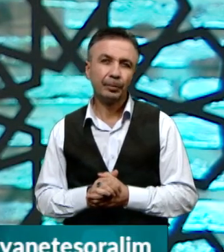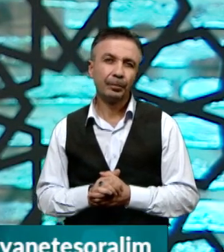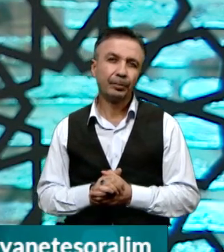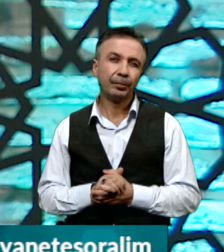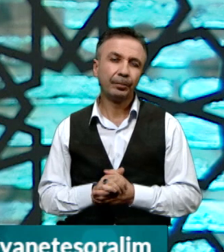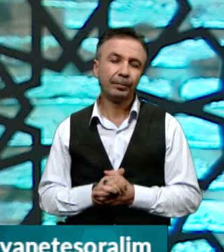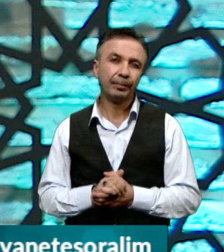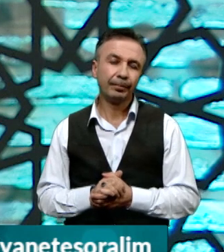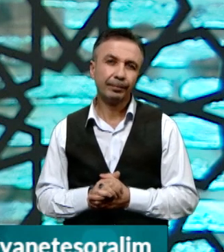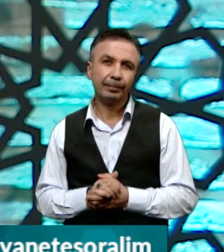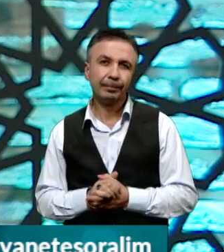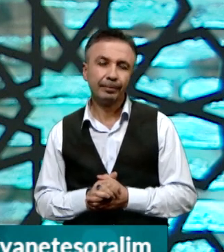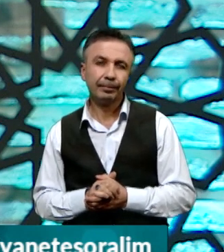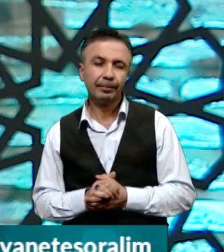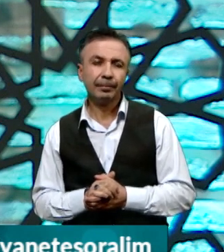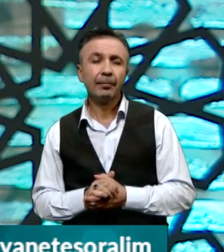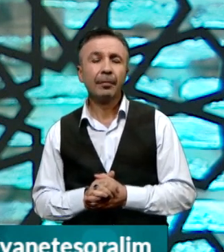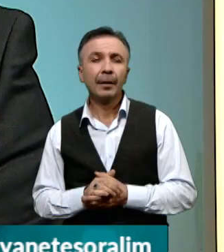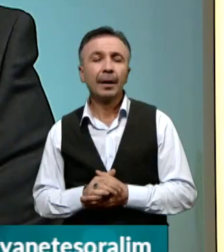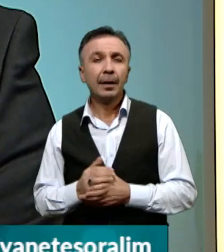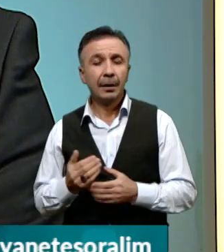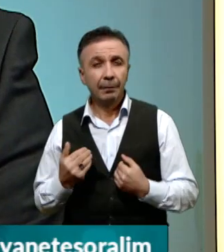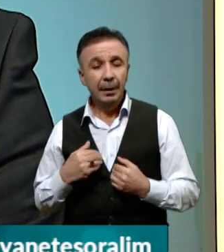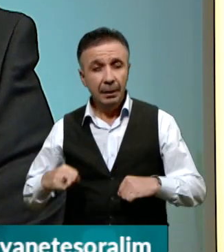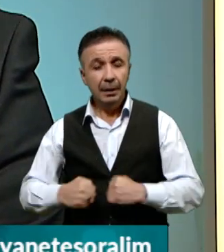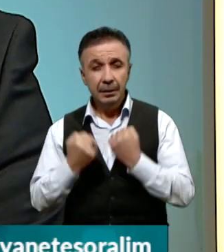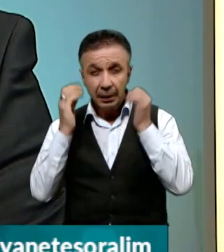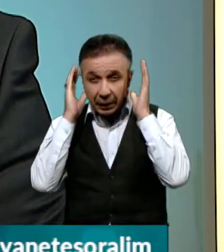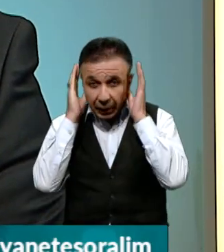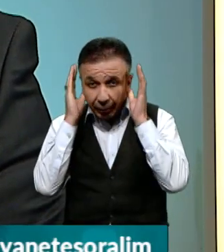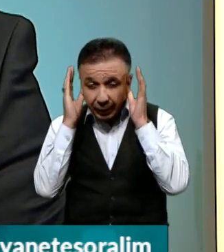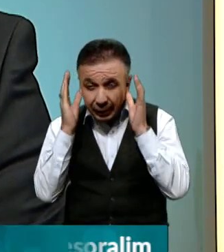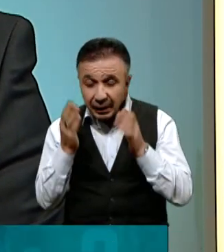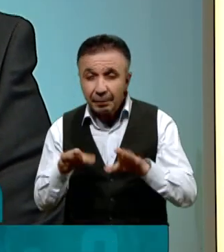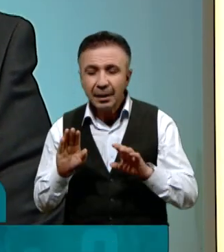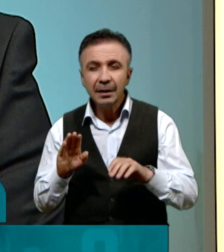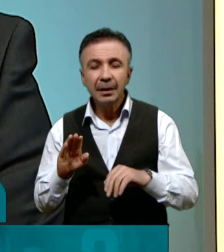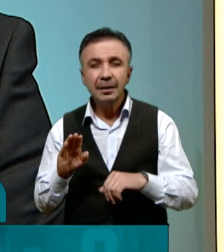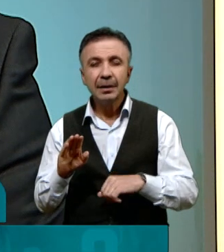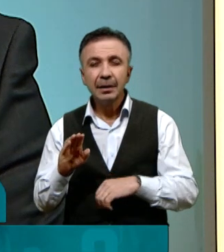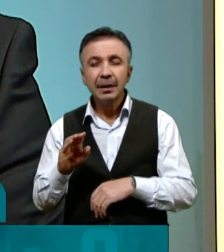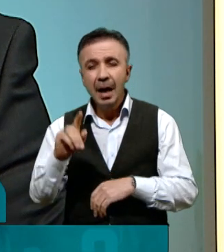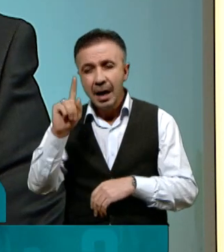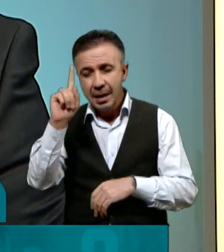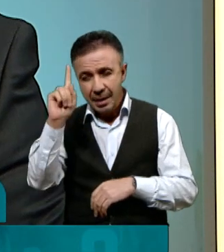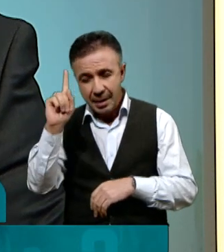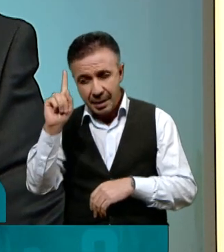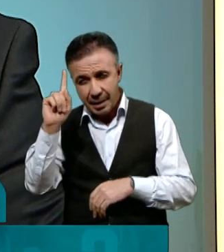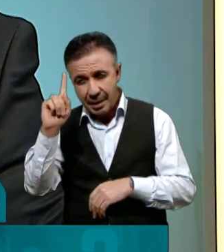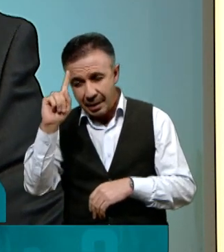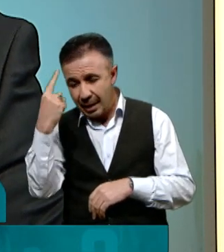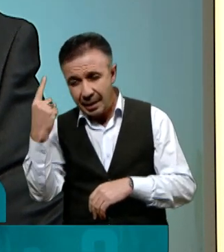açmıştınız. Orayı bir tekrar etmenizi isteyeceğim. Yani ben kaza namazların kılınmayacağı tek vaktin özellikle dün vurguladığım bir şey var. Kerahat